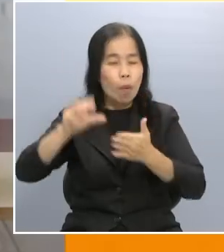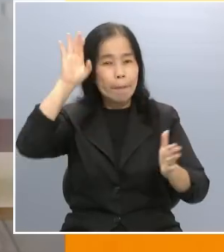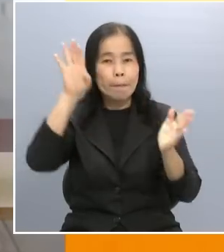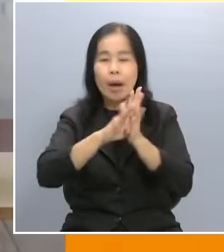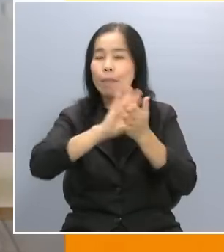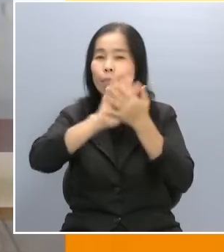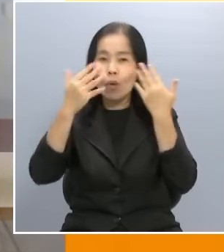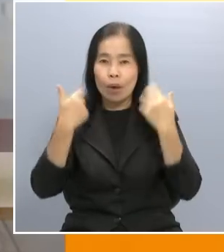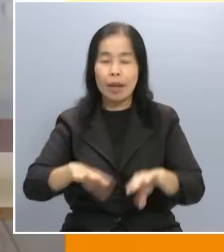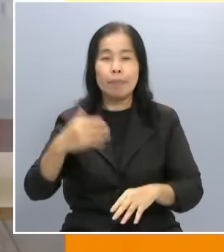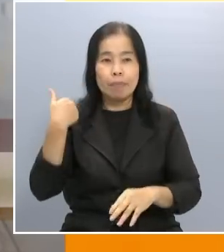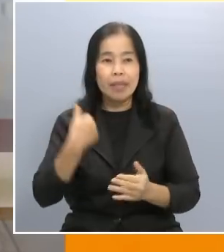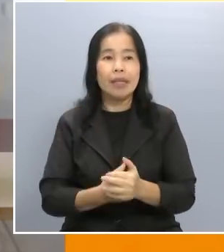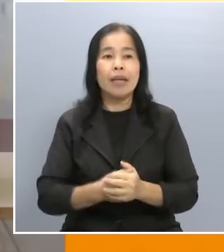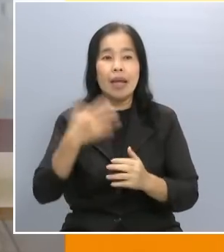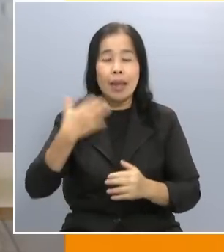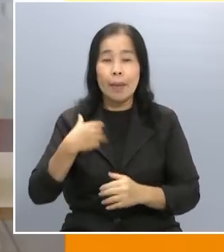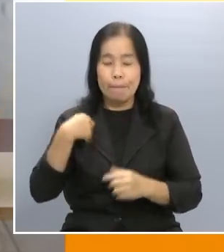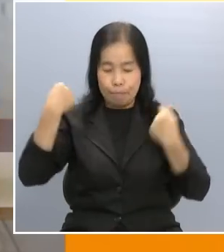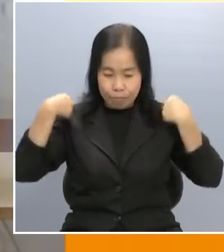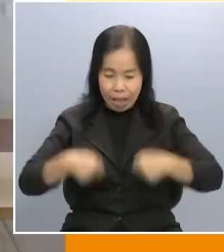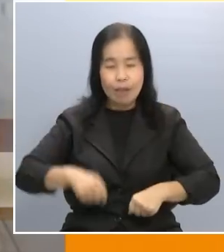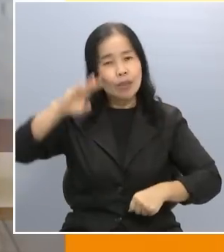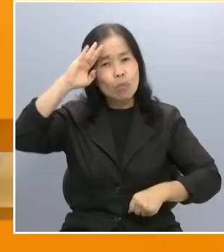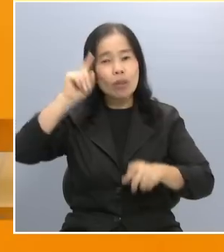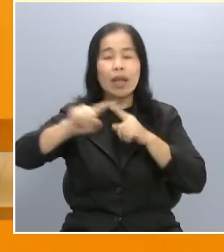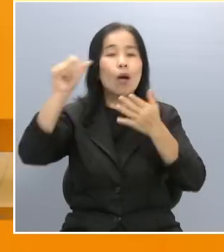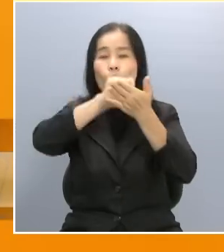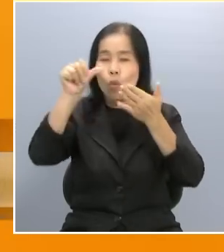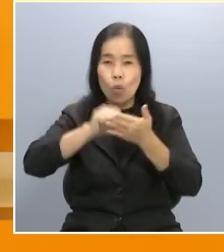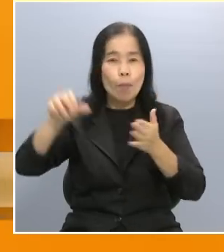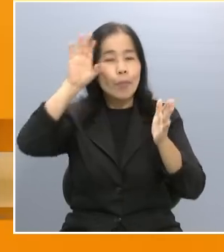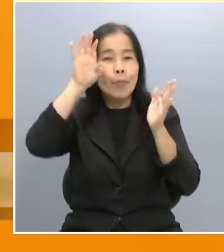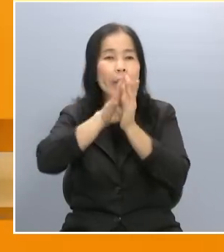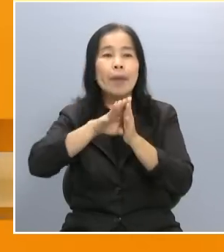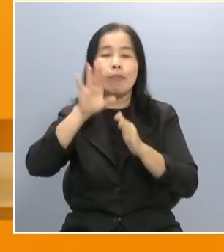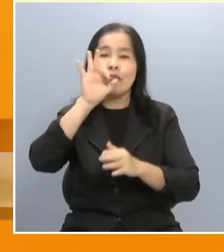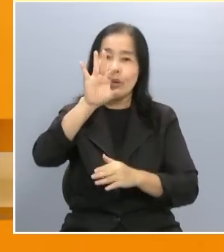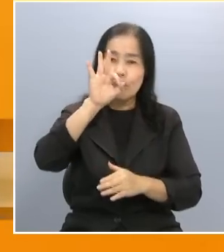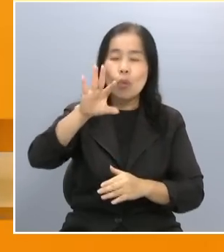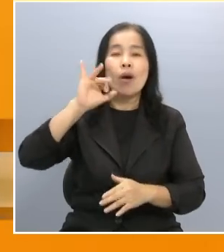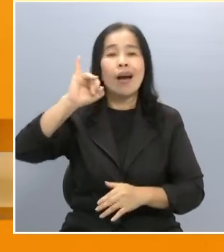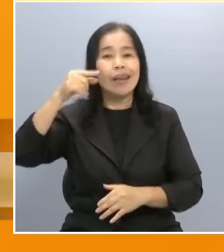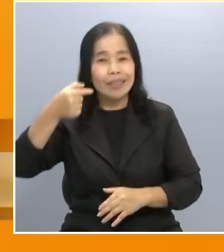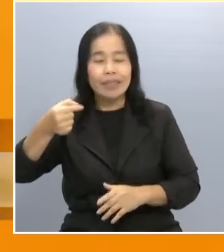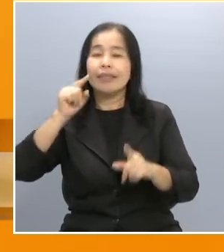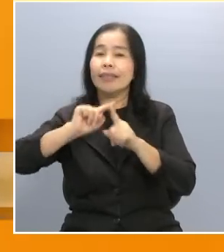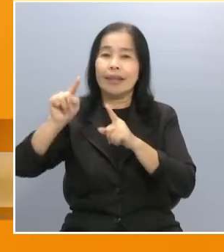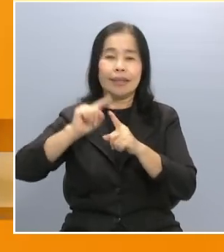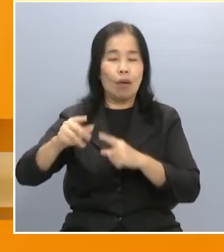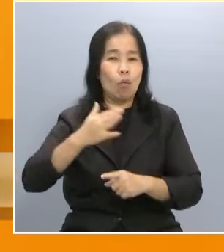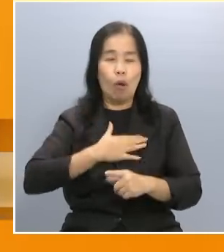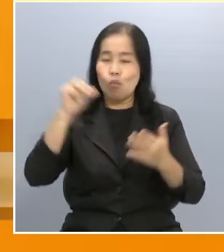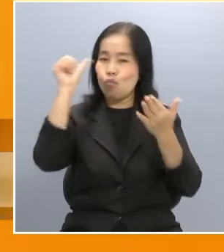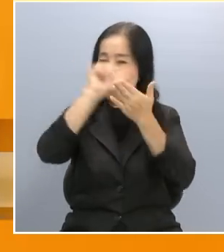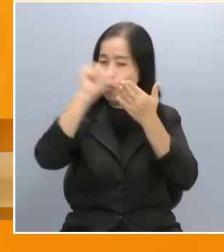ถึงลบรูปที่แต่งเครื่องแบบลบรูปที่แต่งเครื่องแบบใน Facebookด้วยIGด้วยออกทั้งหมดท่านผู้ชม